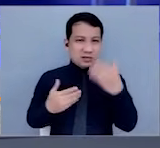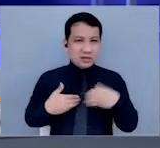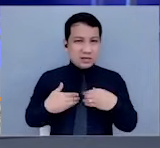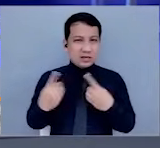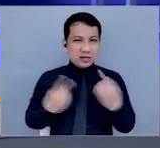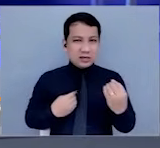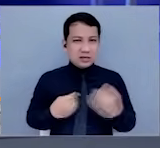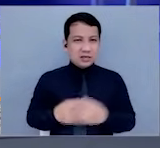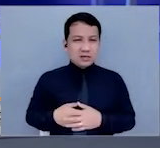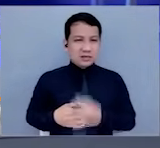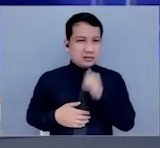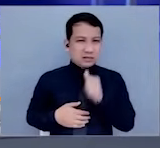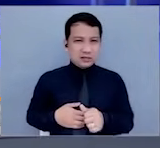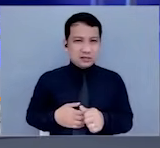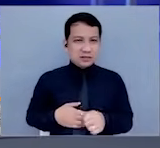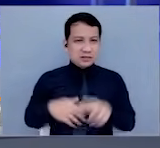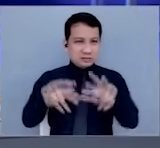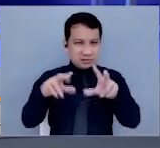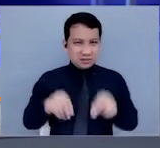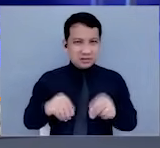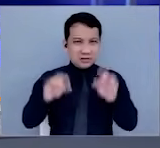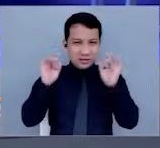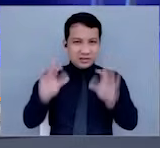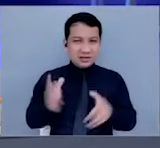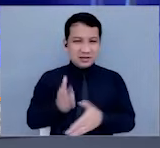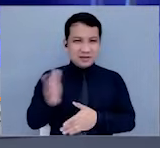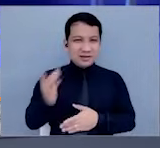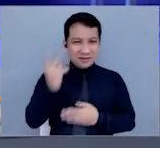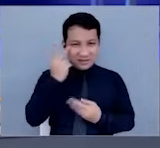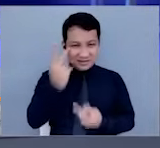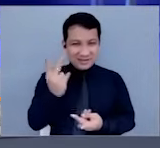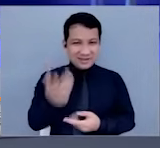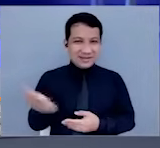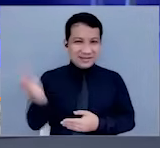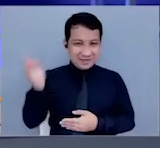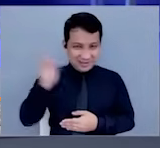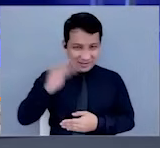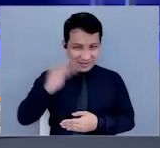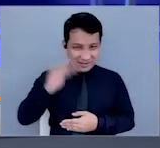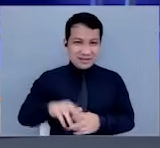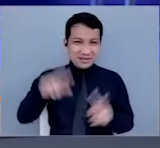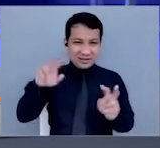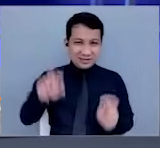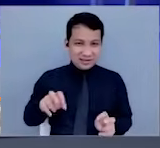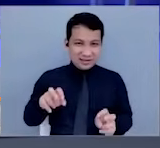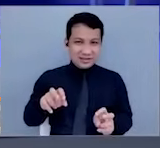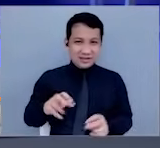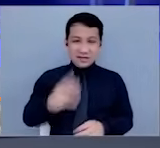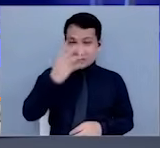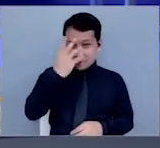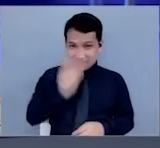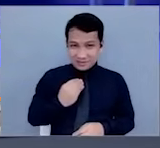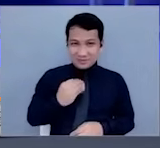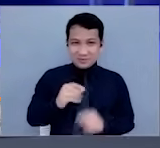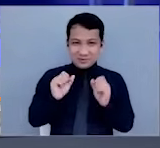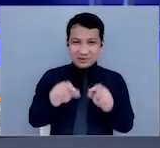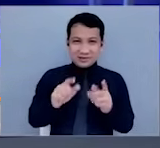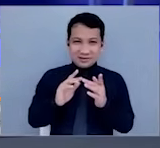nagawa. Hindi po. Delikado. Eh ito, baka nagawa mo. Dahil may tinatawag palang sleep shopping. Yan, nagawa ko yan.